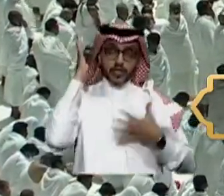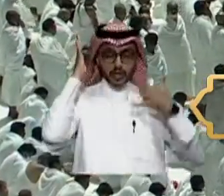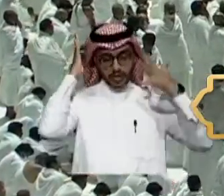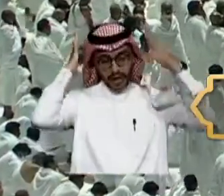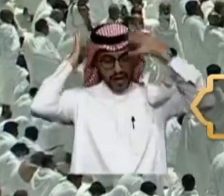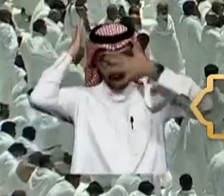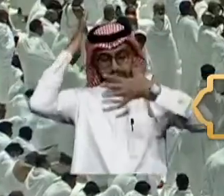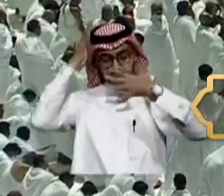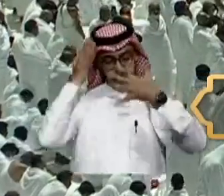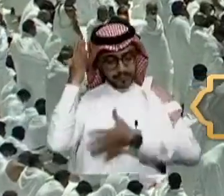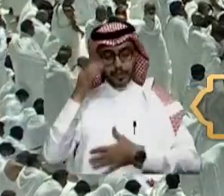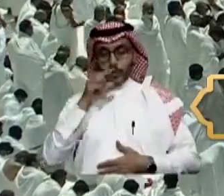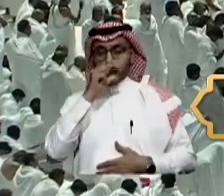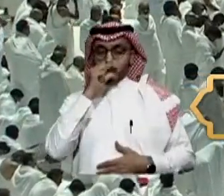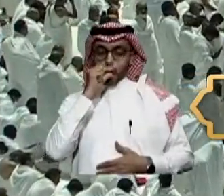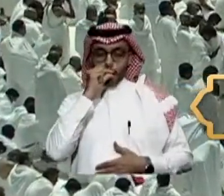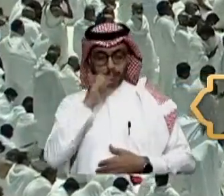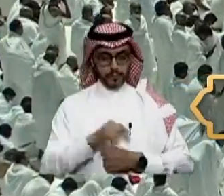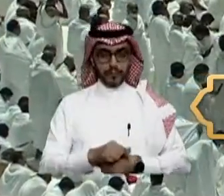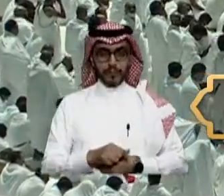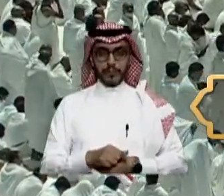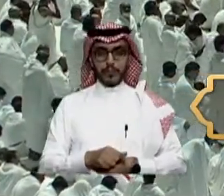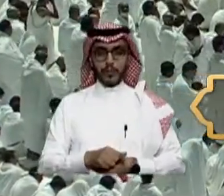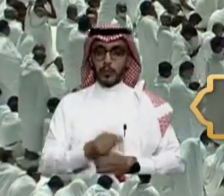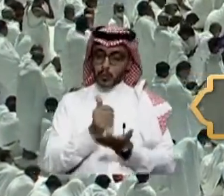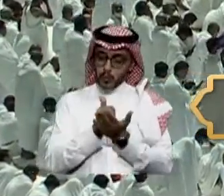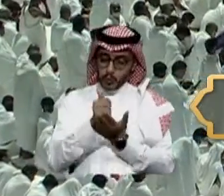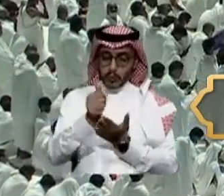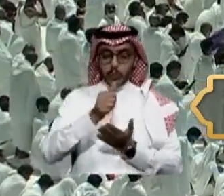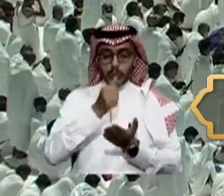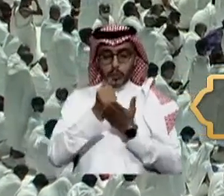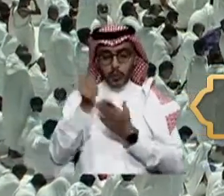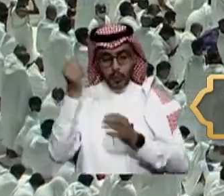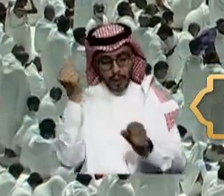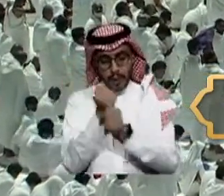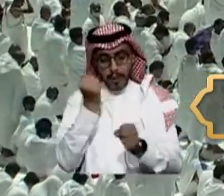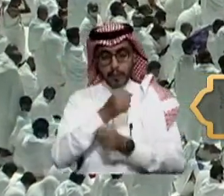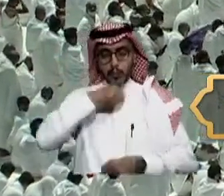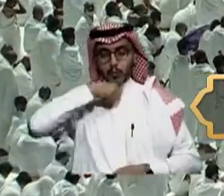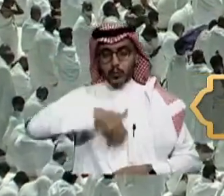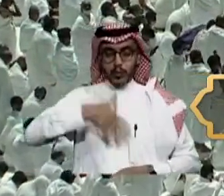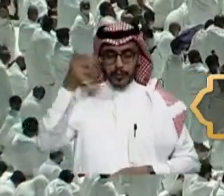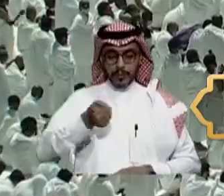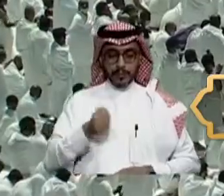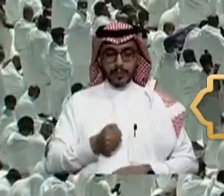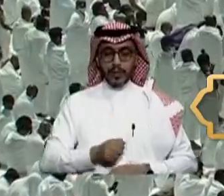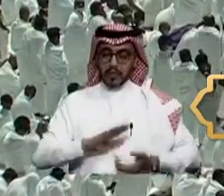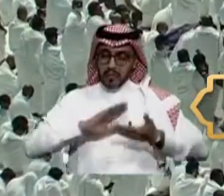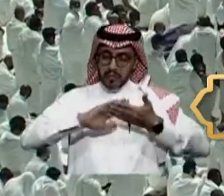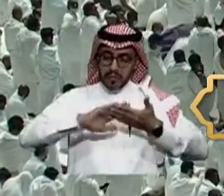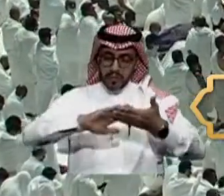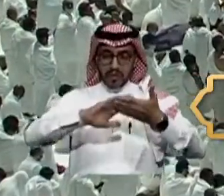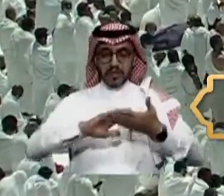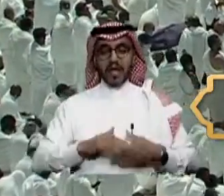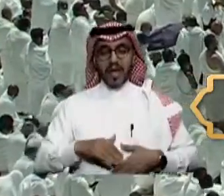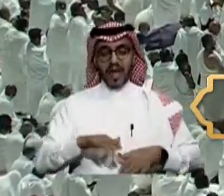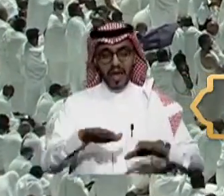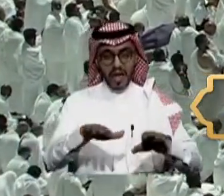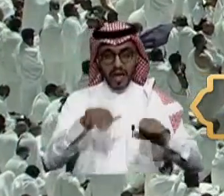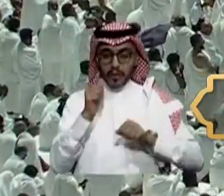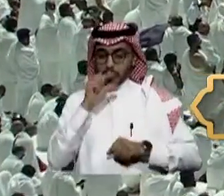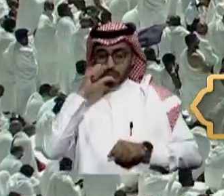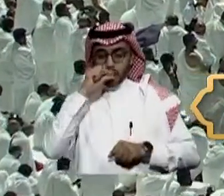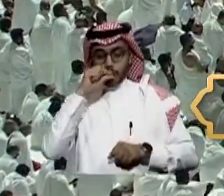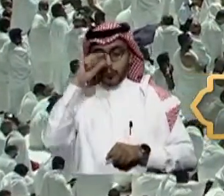طلوع الفجر ويصوم ومن هديه صلى الله عليه وسلم في الرفق ورفع الحرج عن